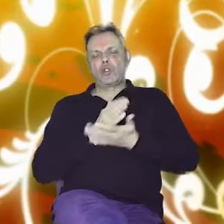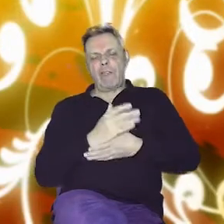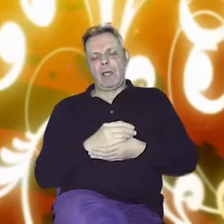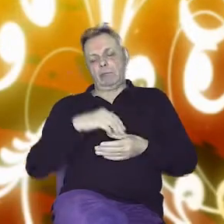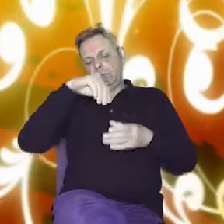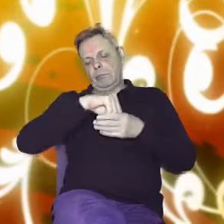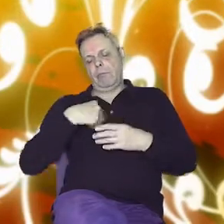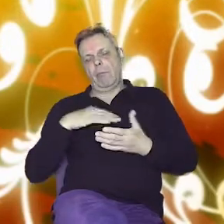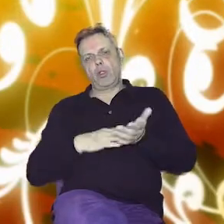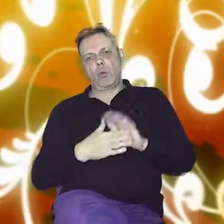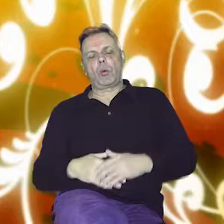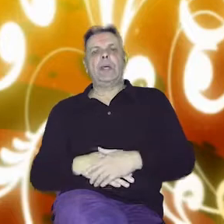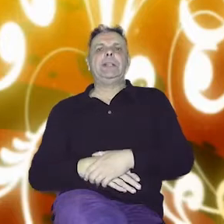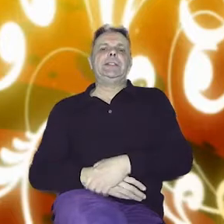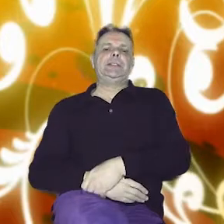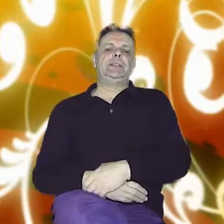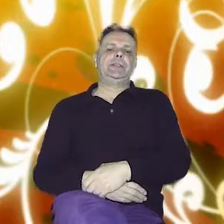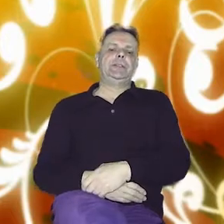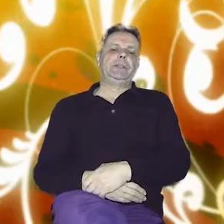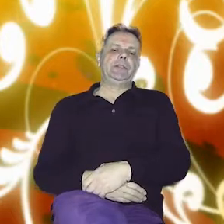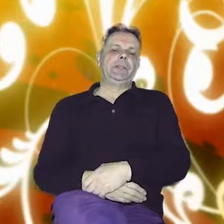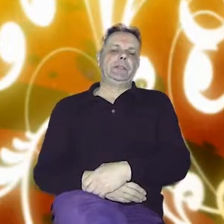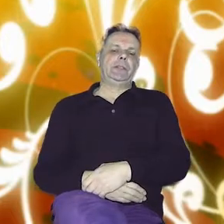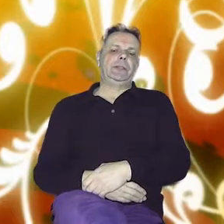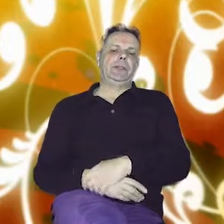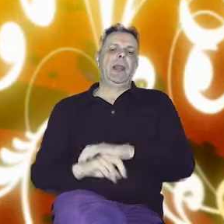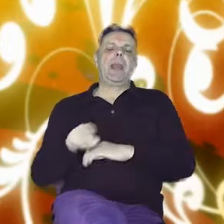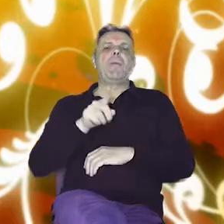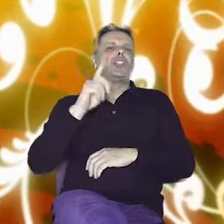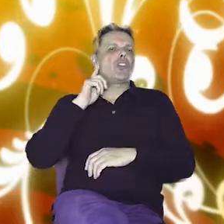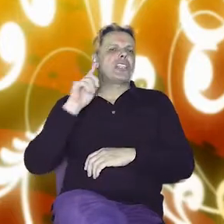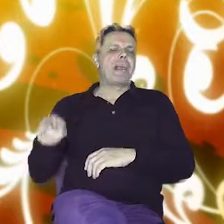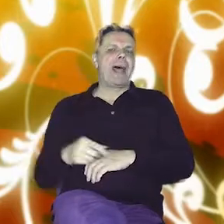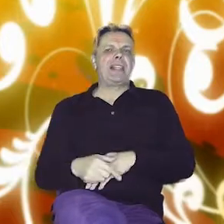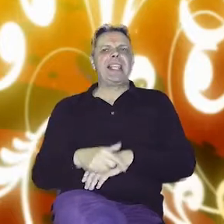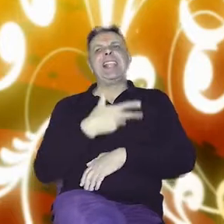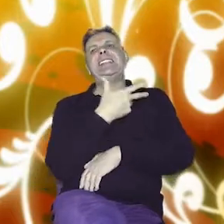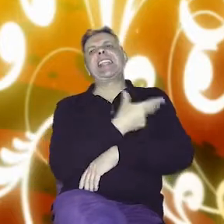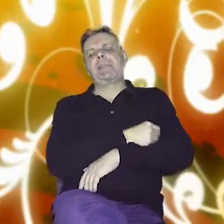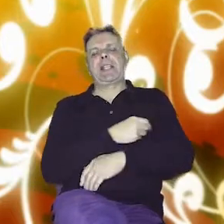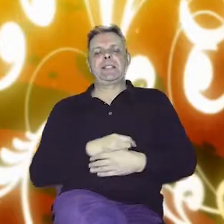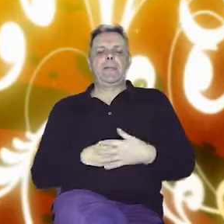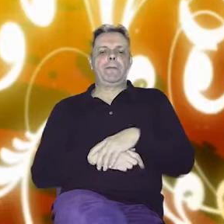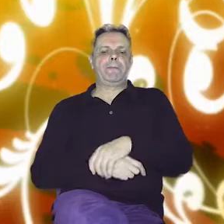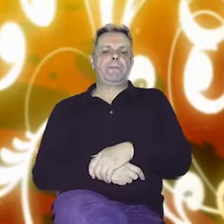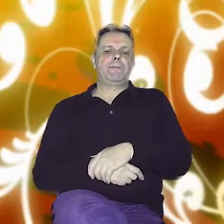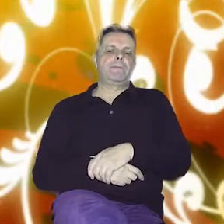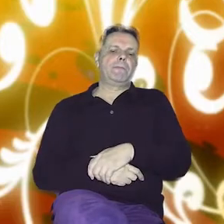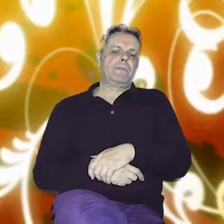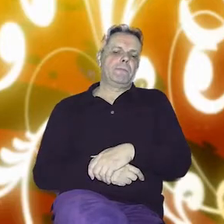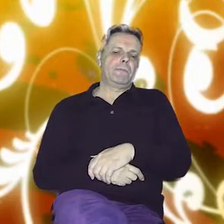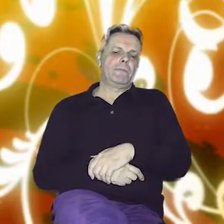prošli 10.000 smrtnih slučajeva, među kojima je i moj suprug. Ne zaboravite, ne